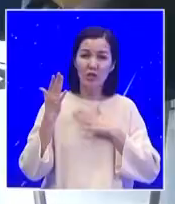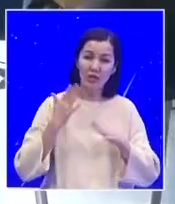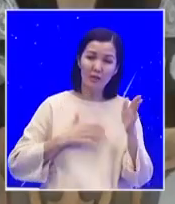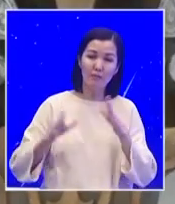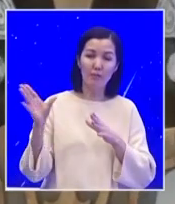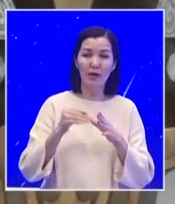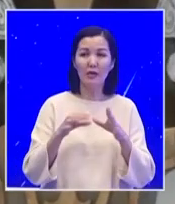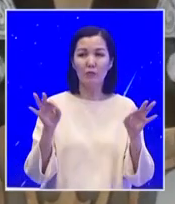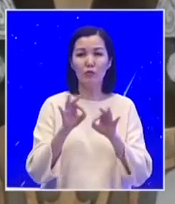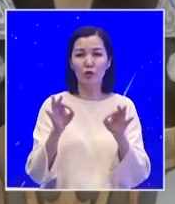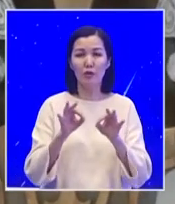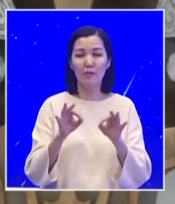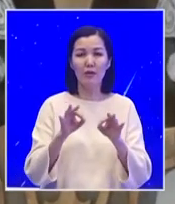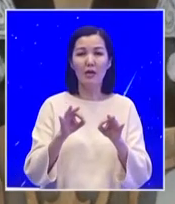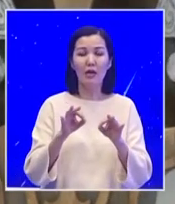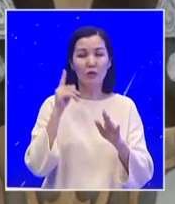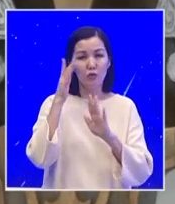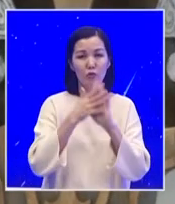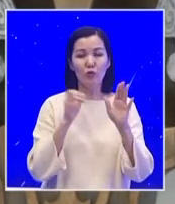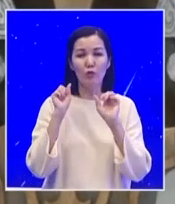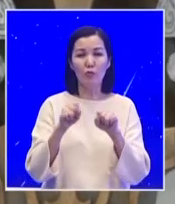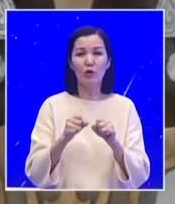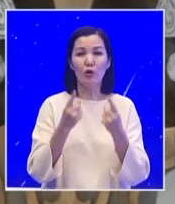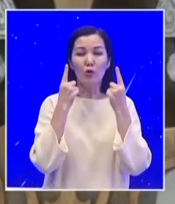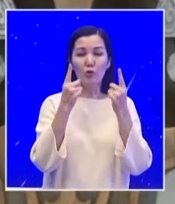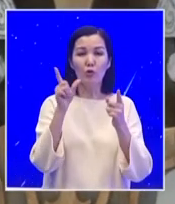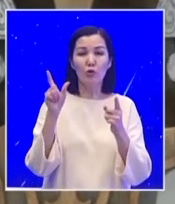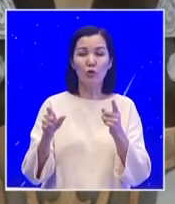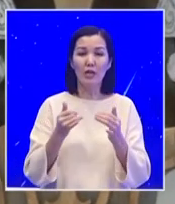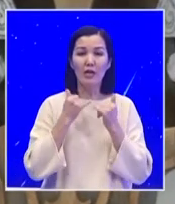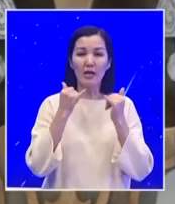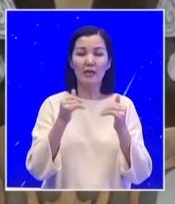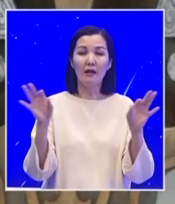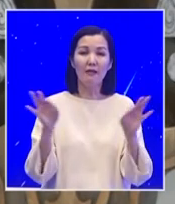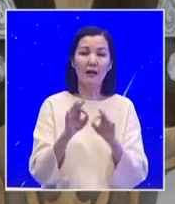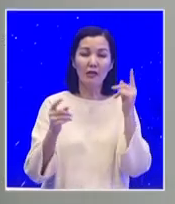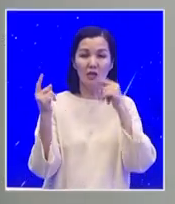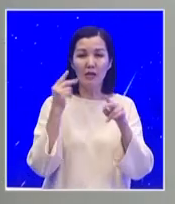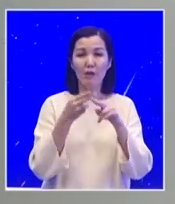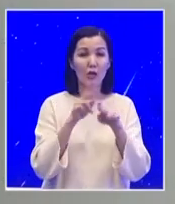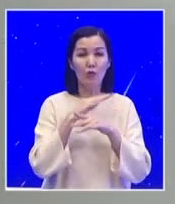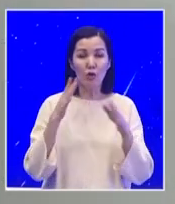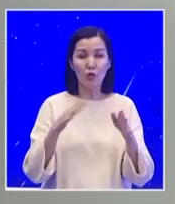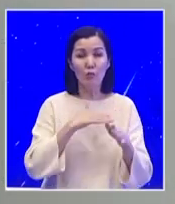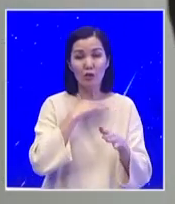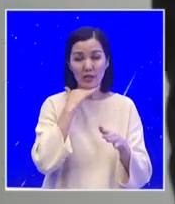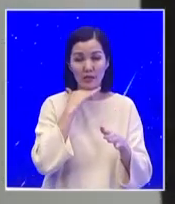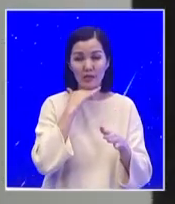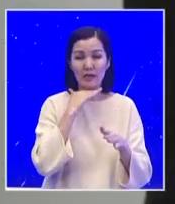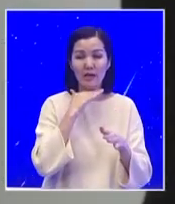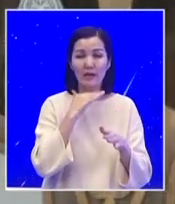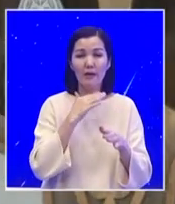мәртебе. Елімізде осындай ұлы тұлғаларға арналған әндер, шығармалар өте көп, жеткілікті.